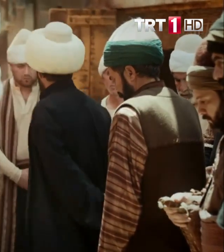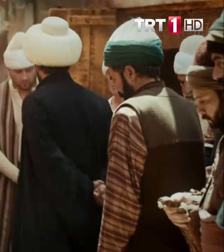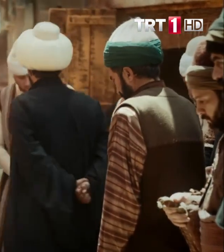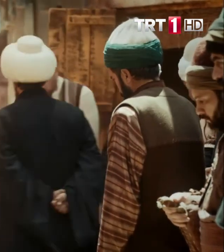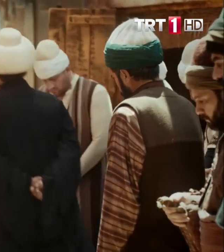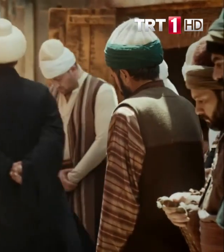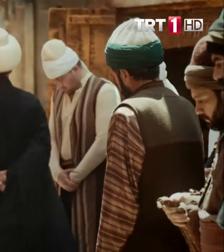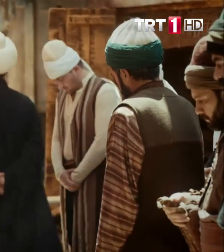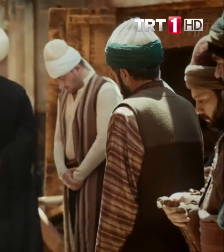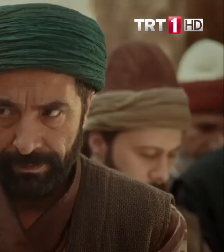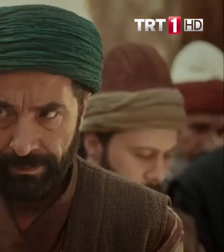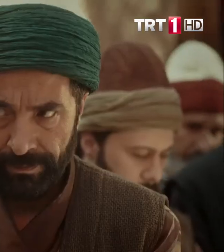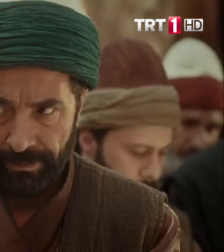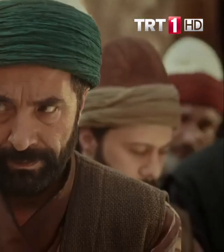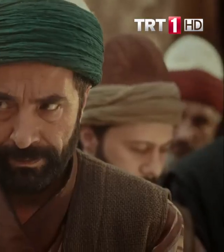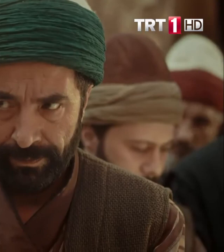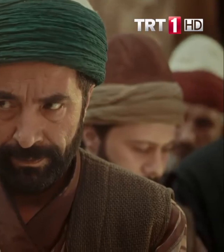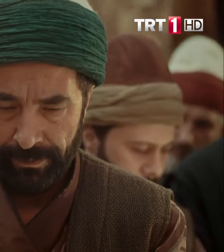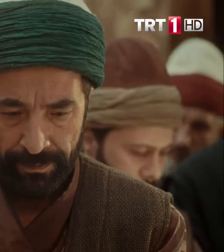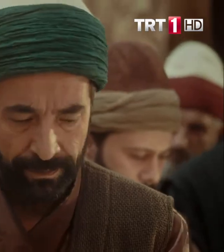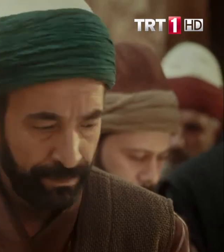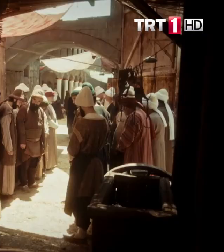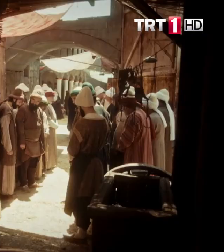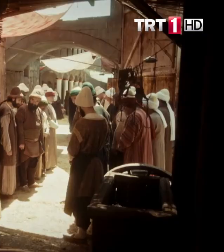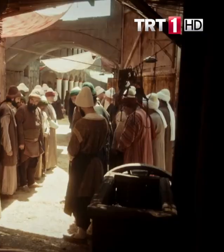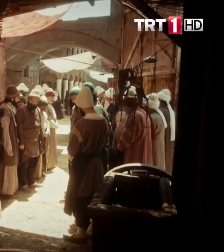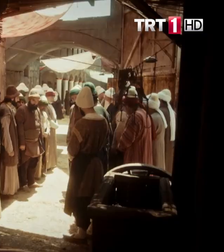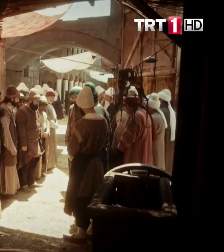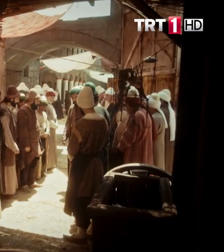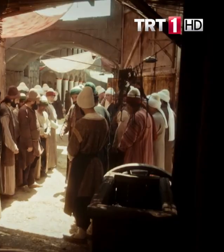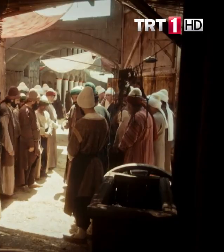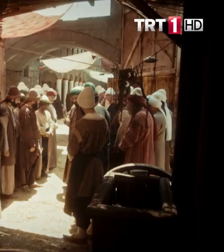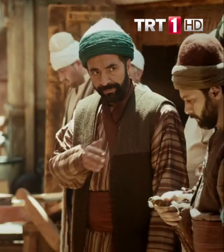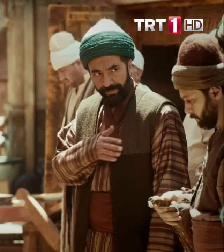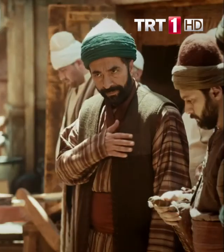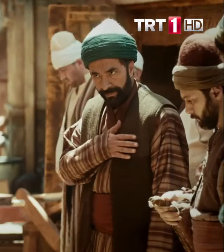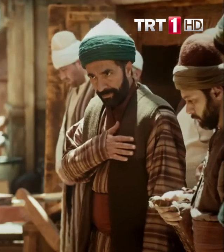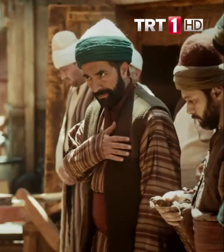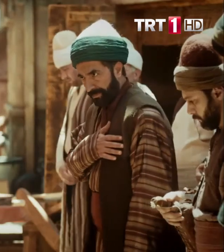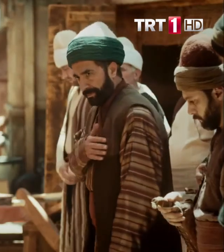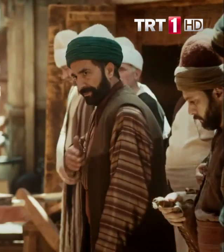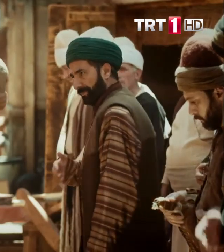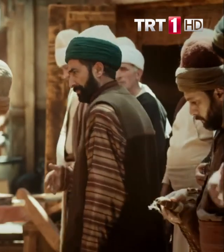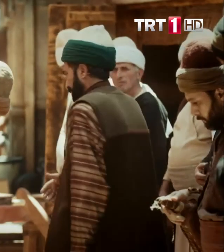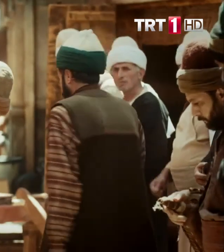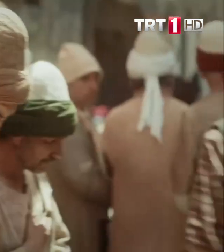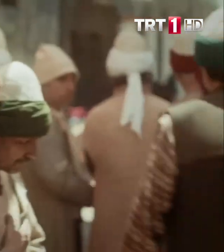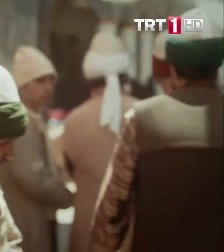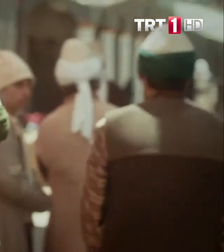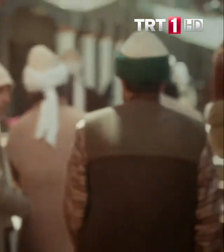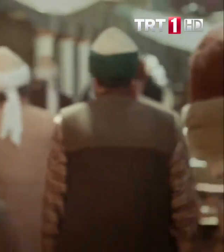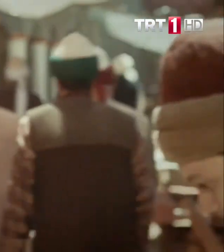Yunus arkasını döndü, hışımla gidiyor. Mesut ahillerin önünde azar işitmeyi gururuna yedirememiş gibi öfkeyle ardından bakıp